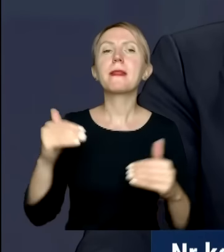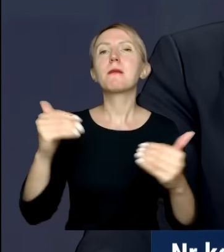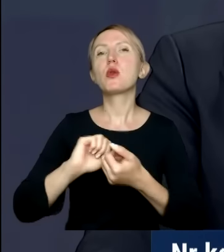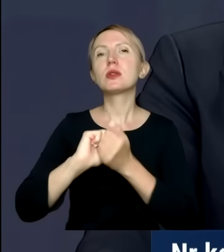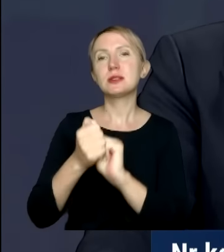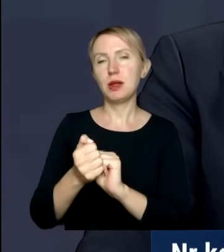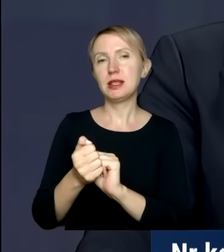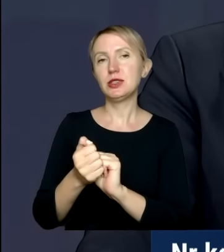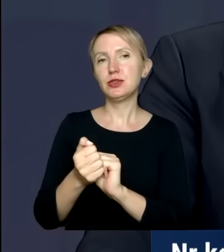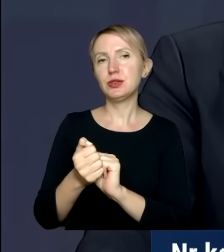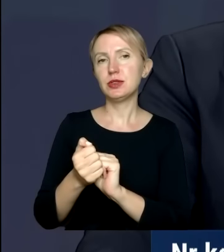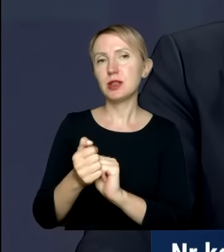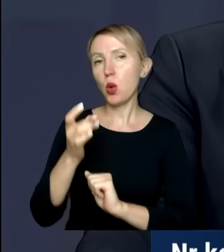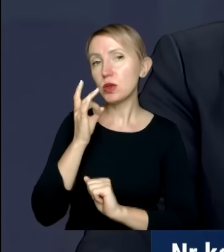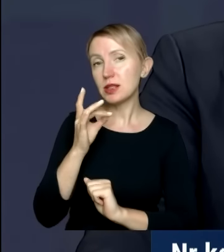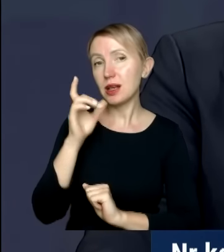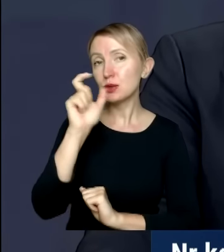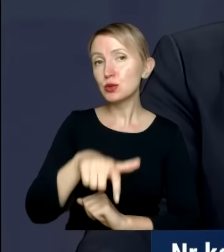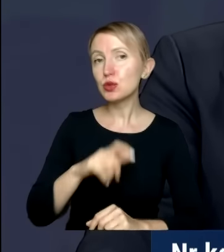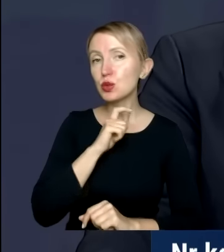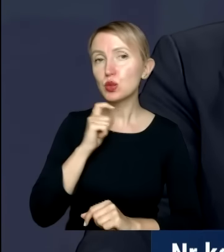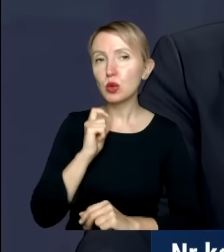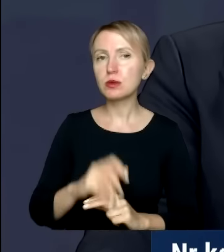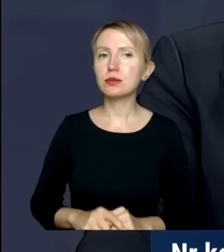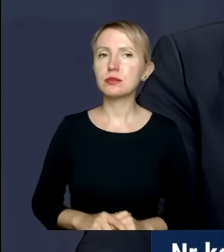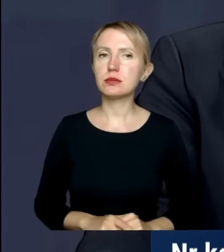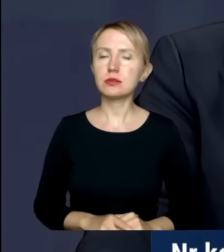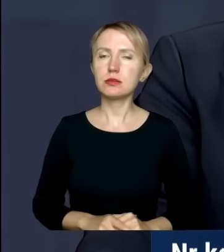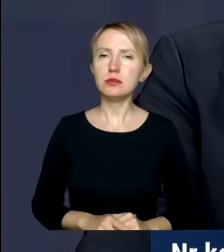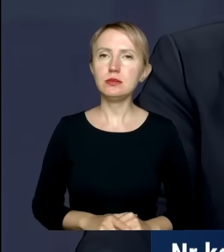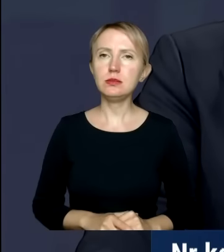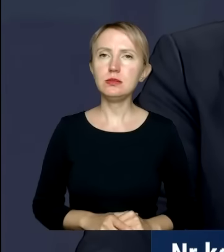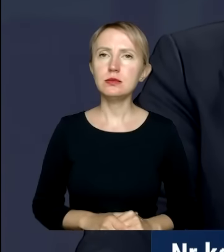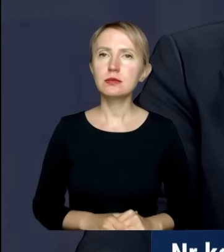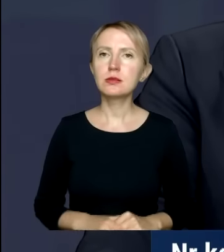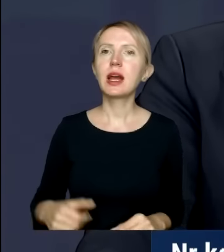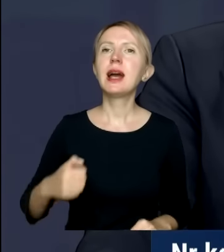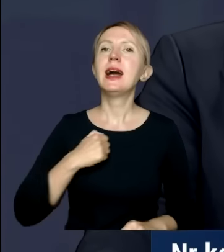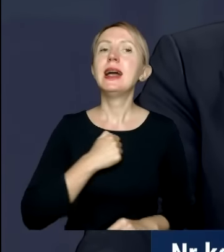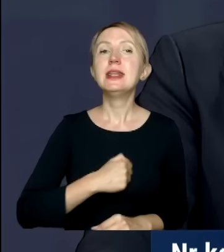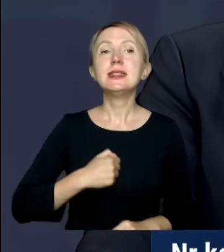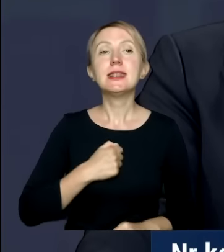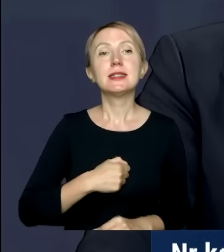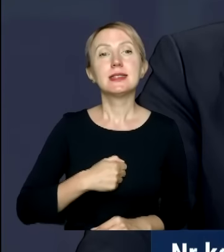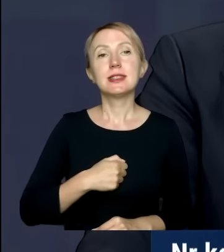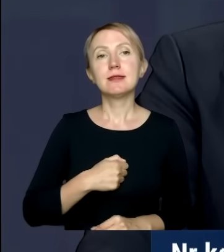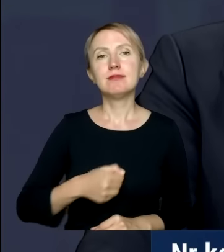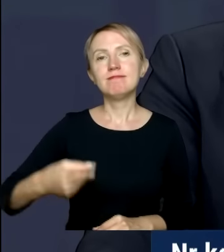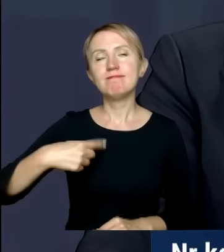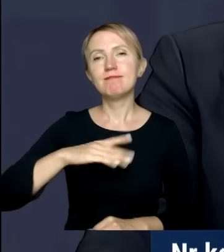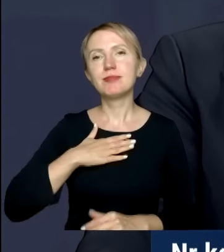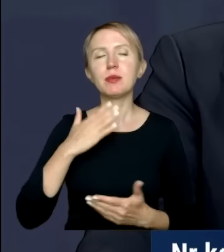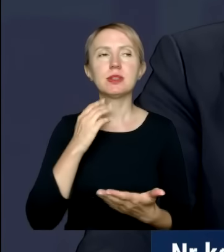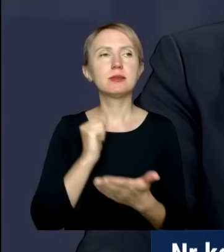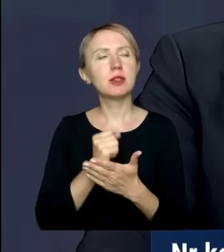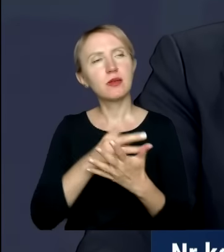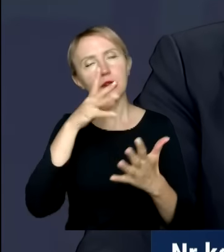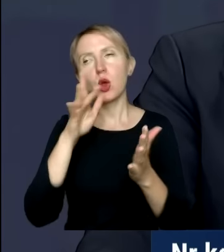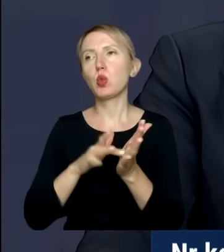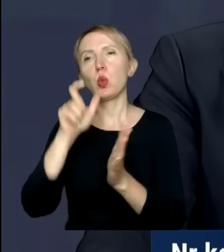te te zarzuty no no niestety żyjemy kwestią rozliczania przez Don